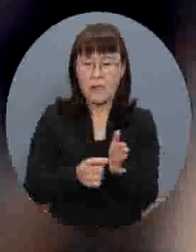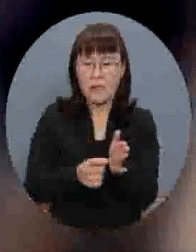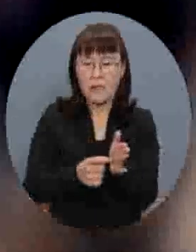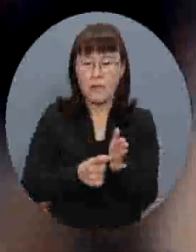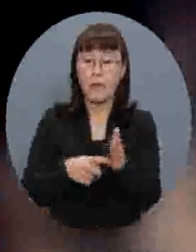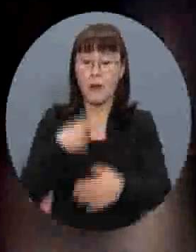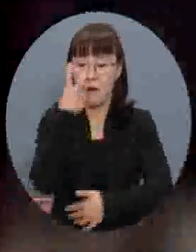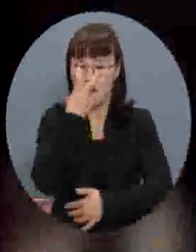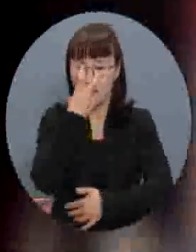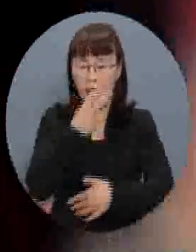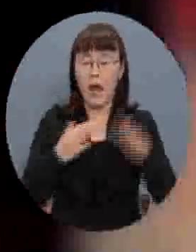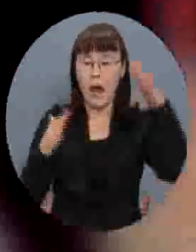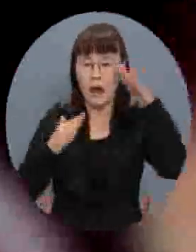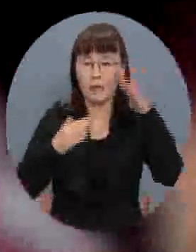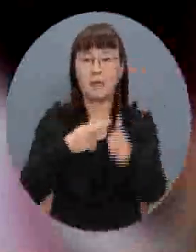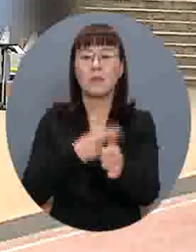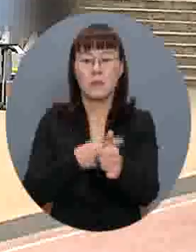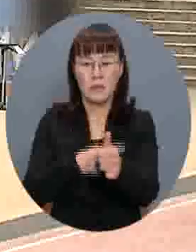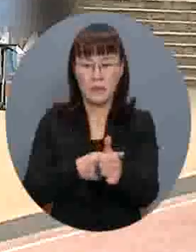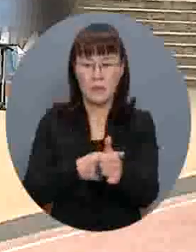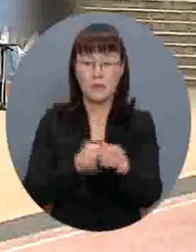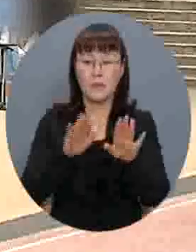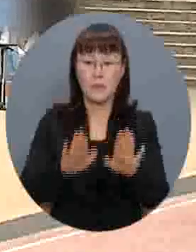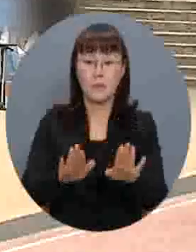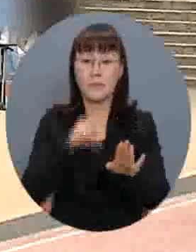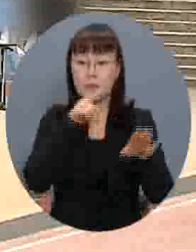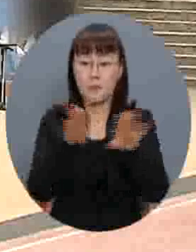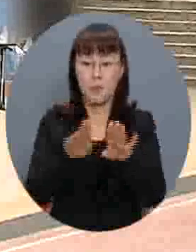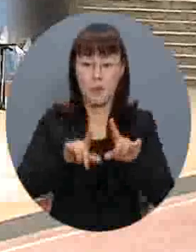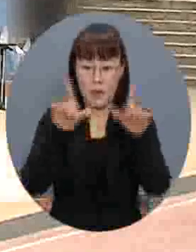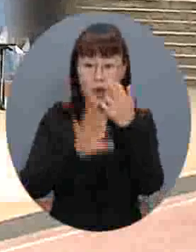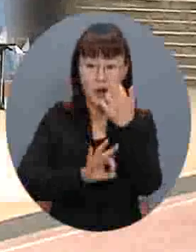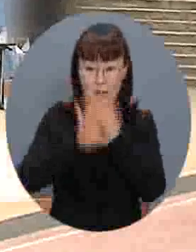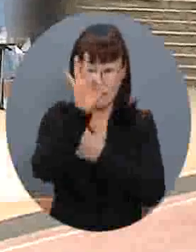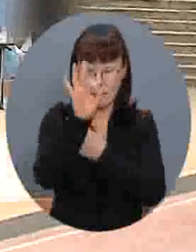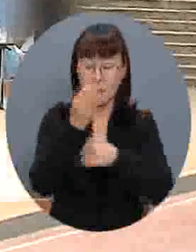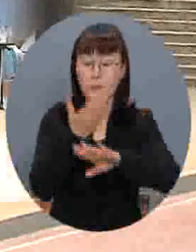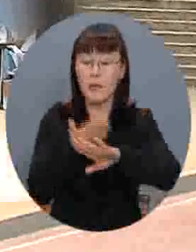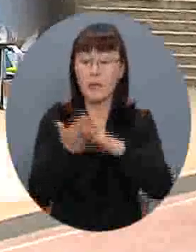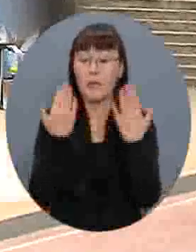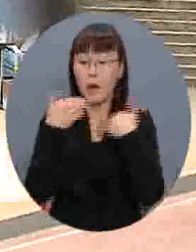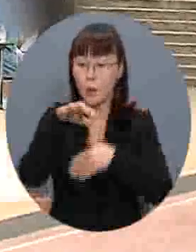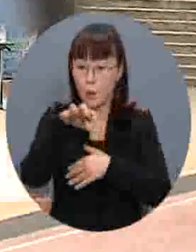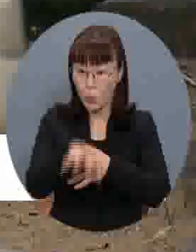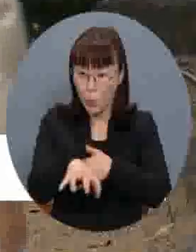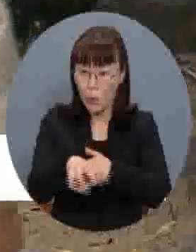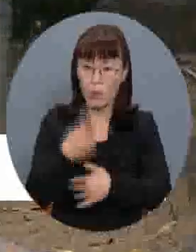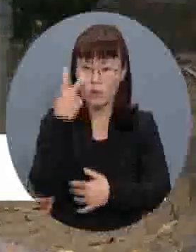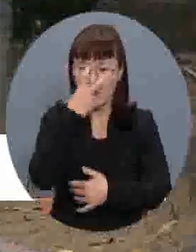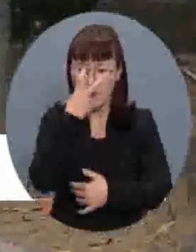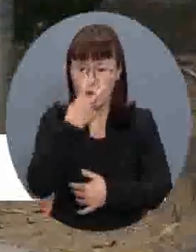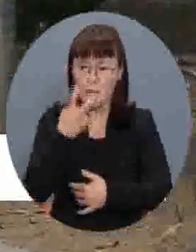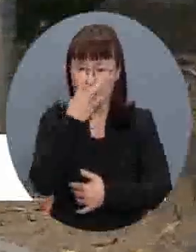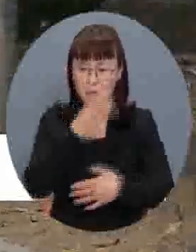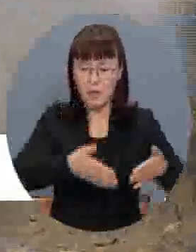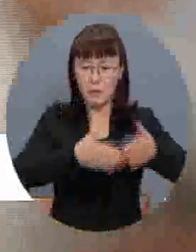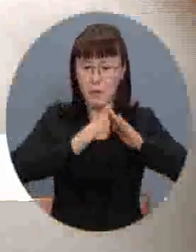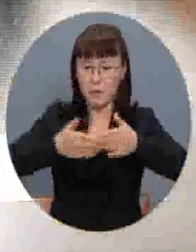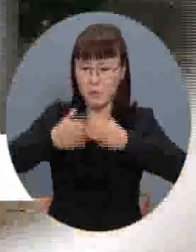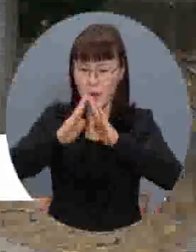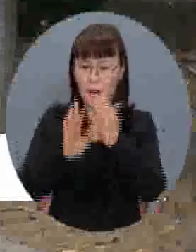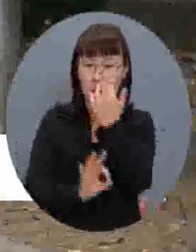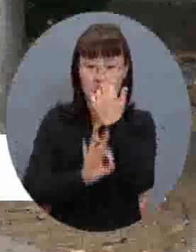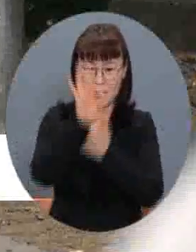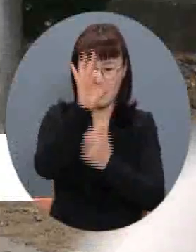받으러 온 학생과 교직원들입니다. 다음 날또 다른 학교 운동장에도 선별 진료소가 차려지고 오전